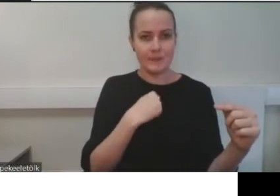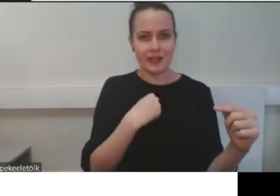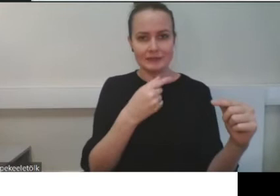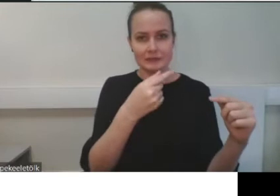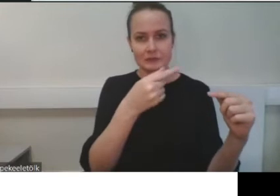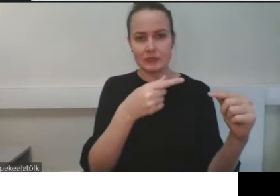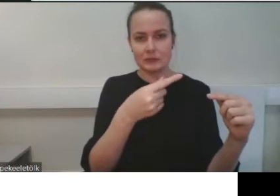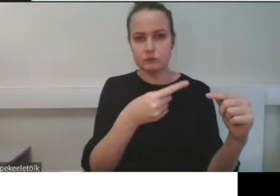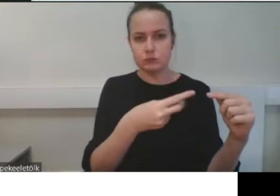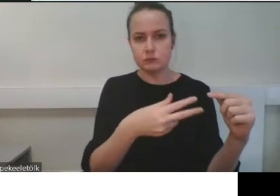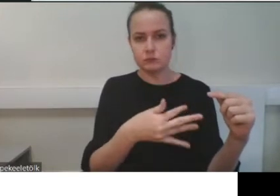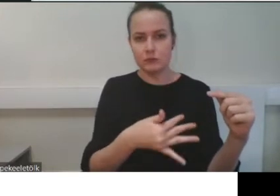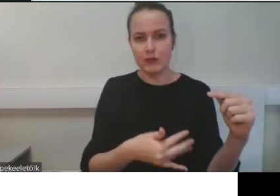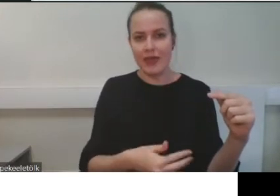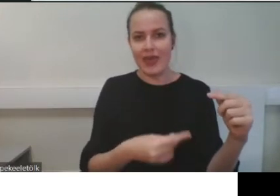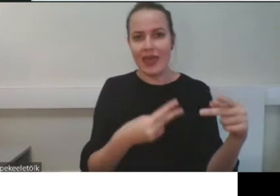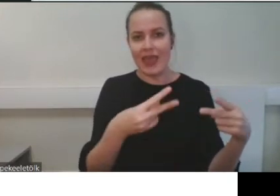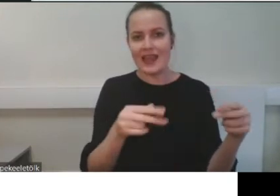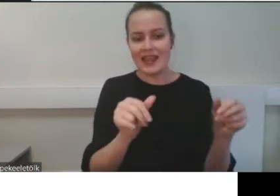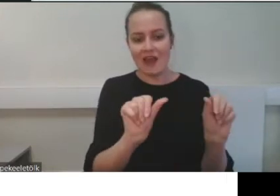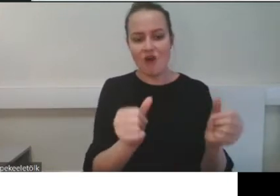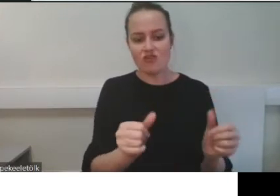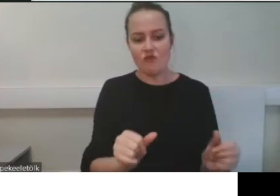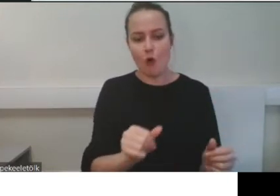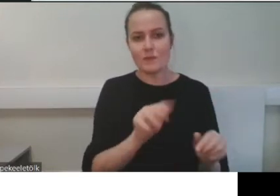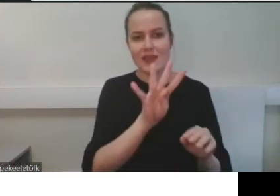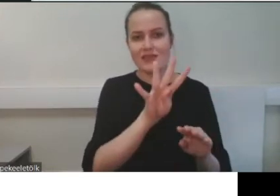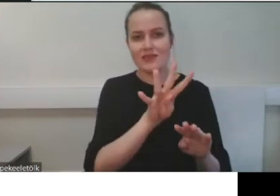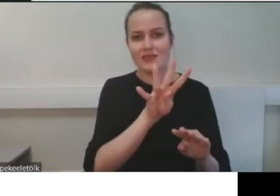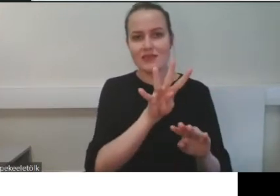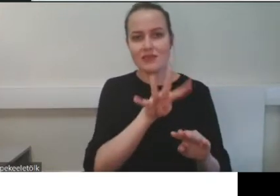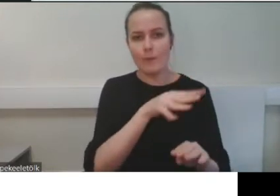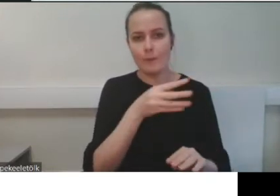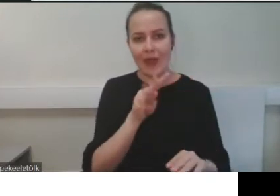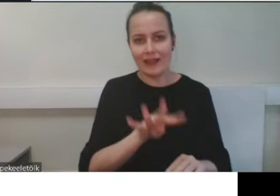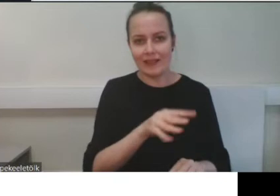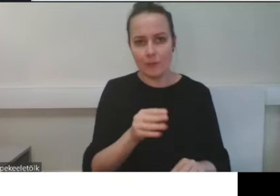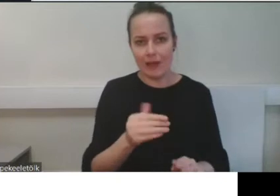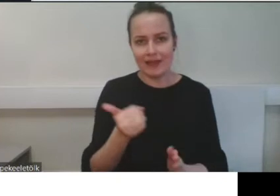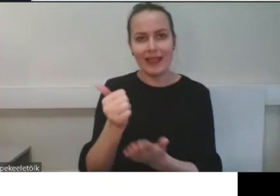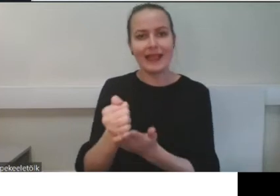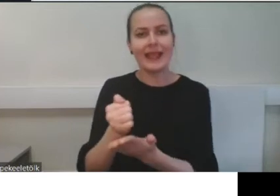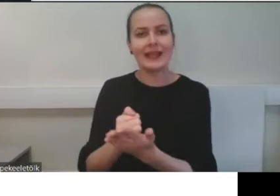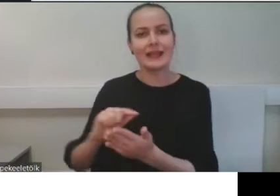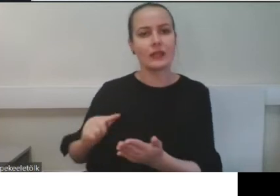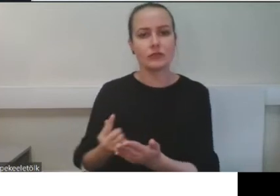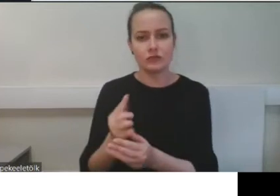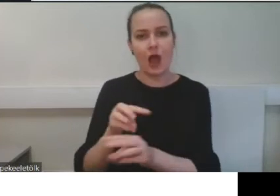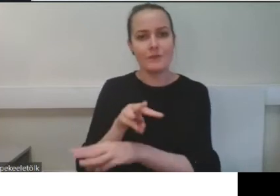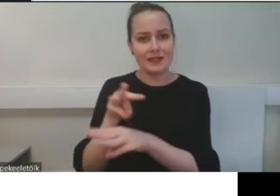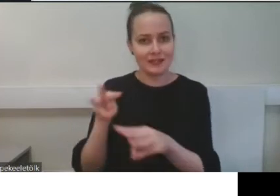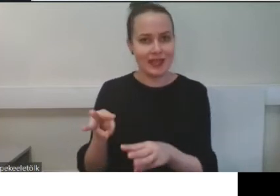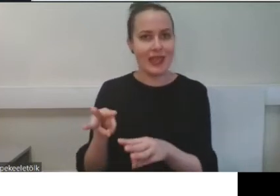kogutakse , on siis kõik sotsiaalhoolekande seaduse järgi kohustuslikud teenused nagu